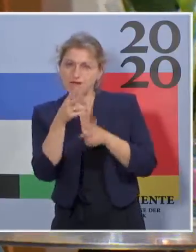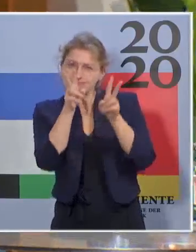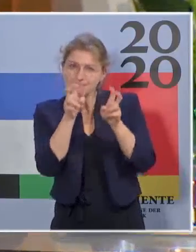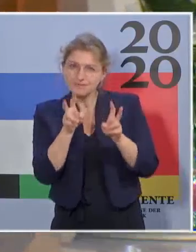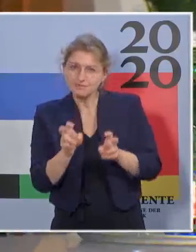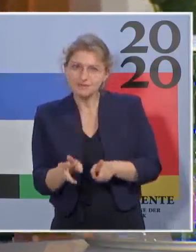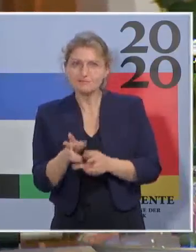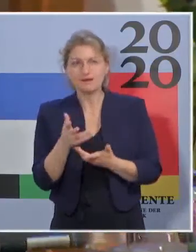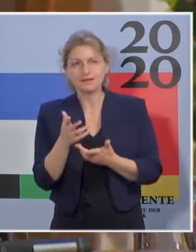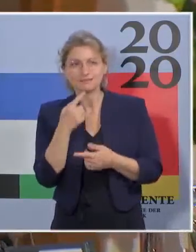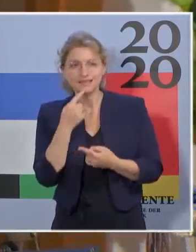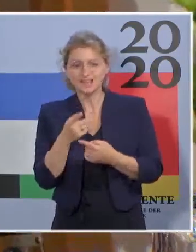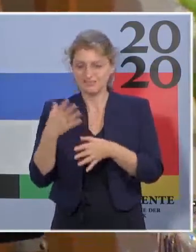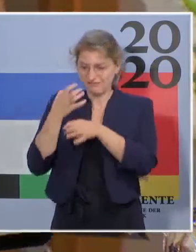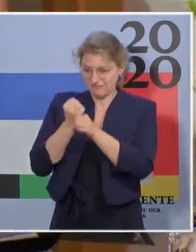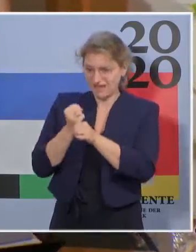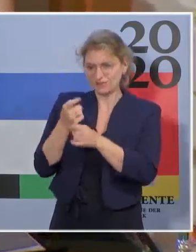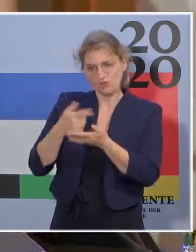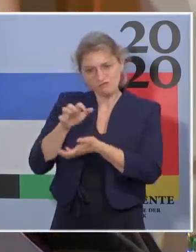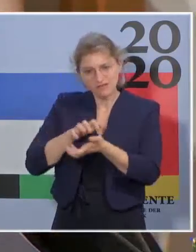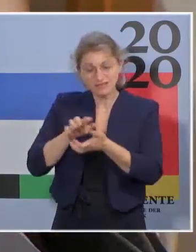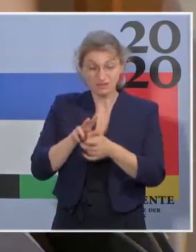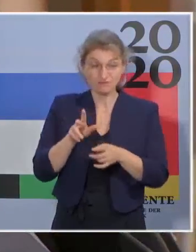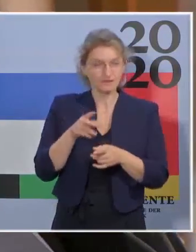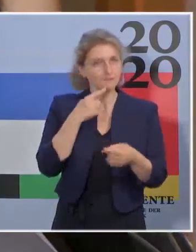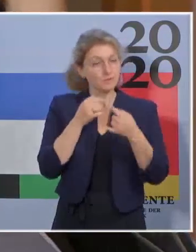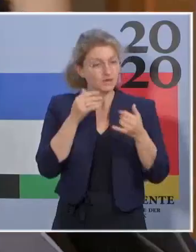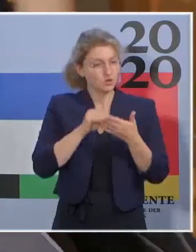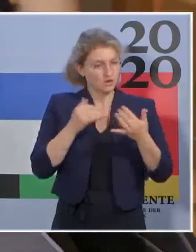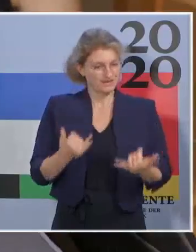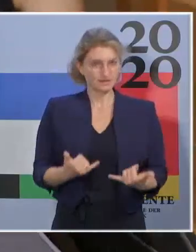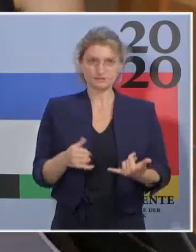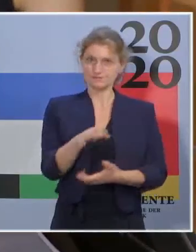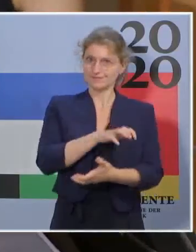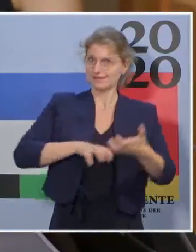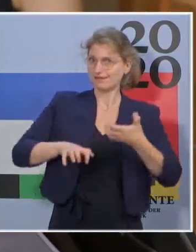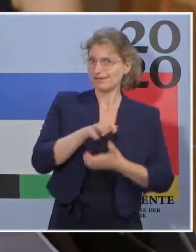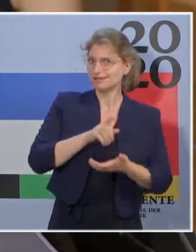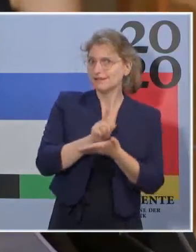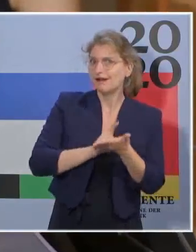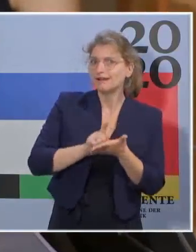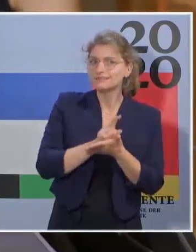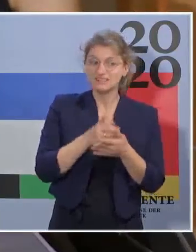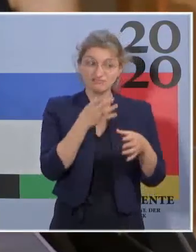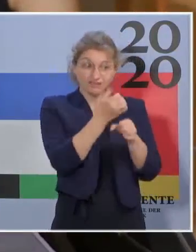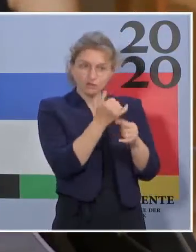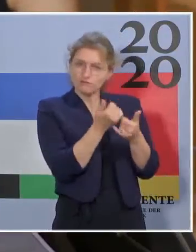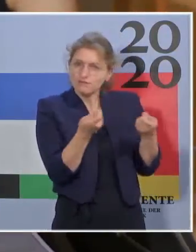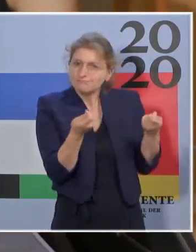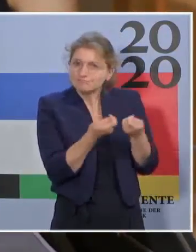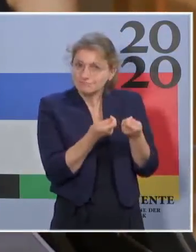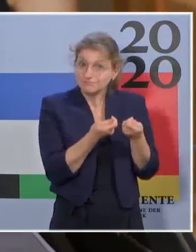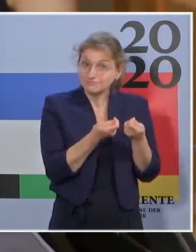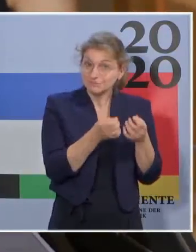über die aktuelle Krisenfestigkeit unserer Verfassung und da würde mich die Einschätzung von Ihnen allen interessieren. Ich beginne aber mit